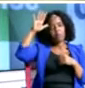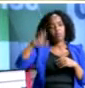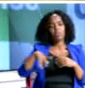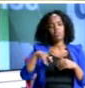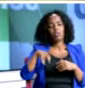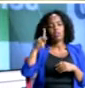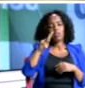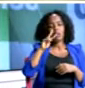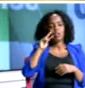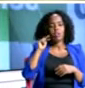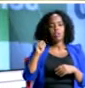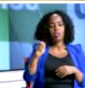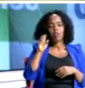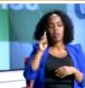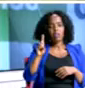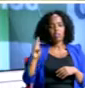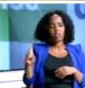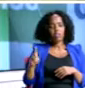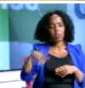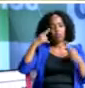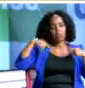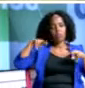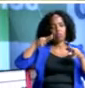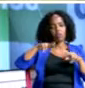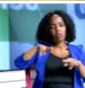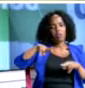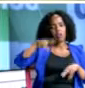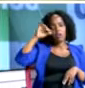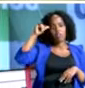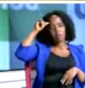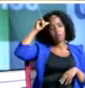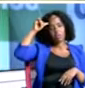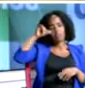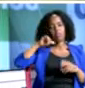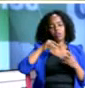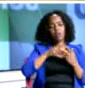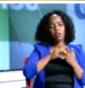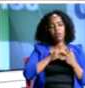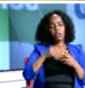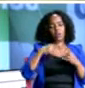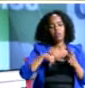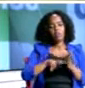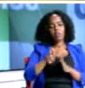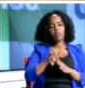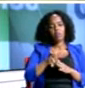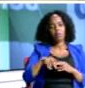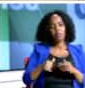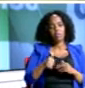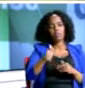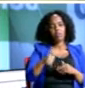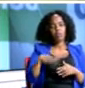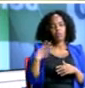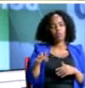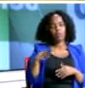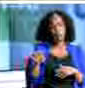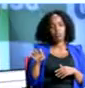tonta diote arguni dandenya. Mumichi ministera hati manasa dibi kana positivitate argam nam bayresi kanatin. Metasani maguyuta